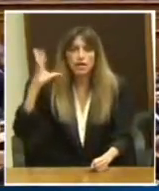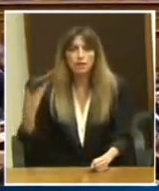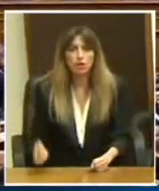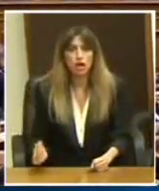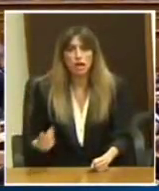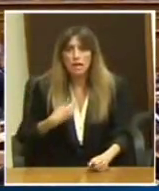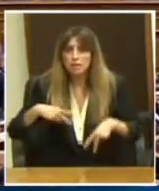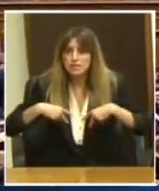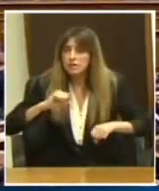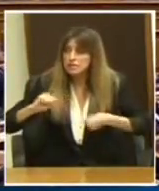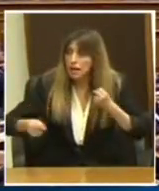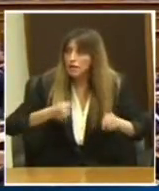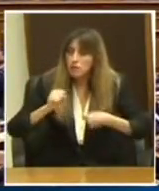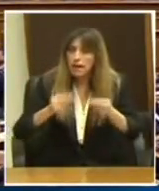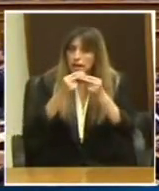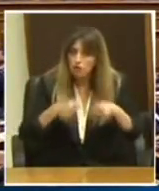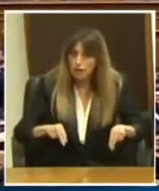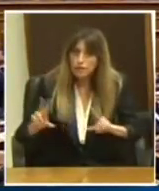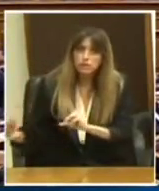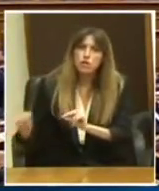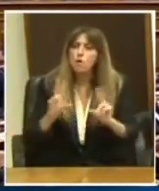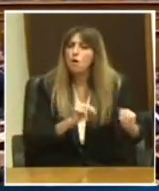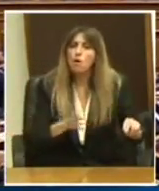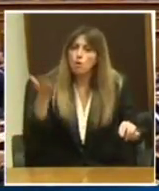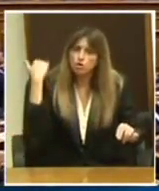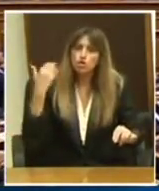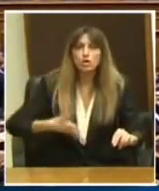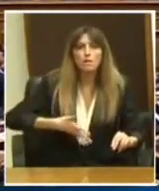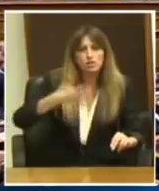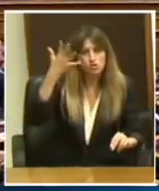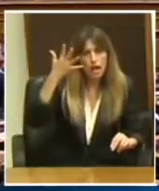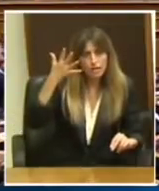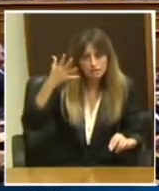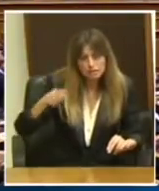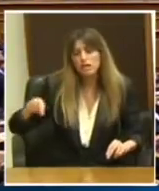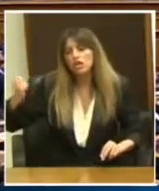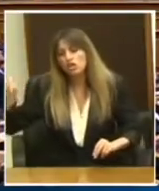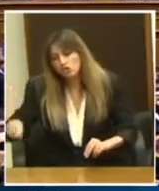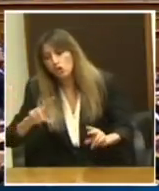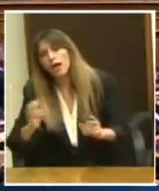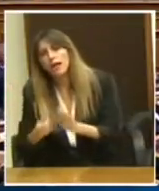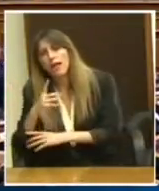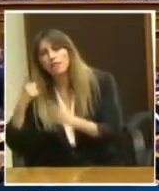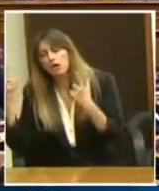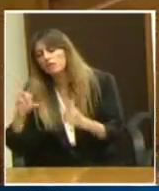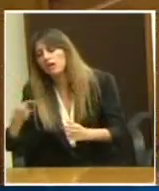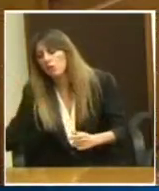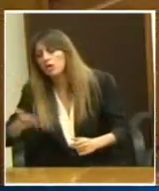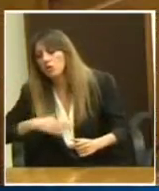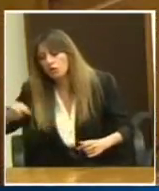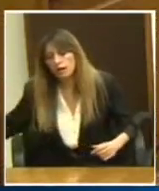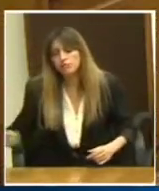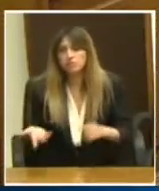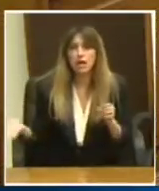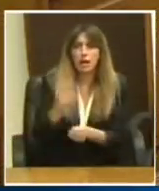Ο κύριος Σαμαράς, λοιπόν, γιατί εμένα με ενδιαφέρει στις ιστορικές στιγμές να μαθαίνουν